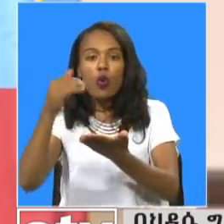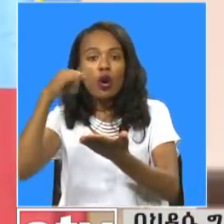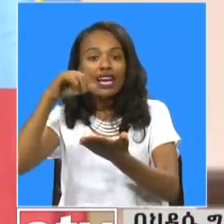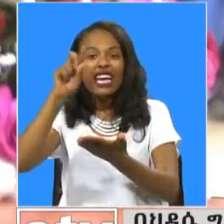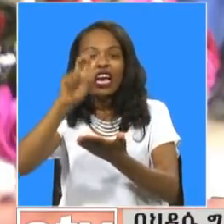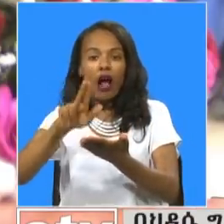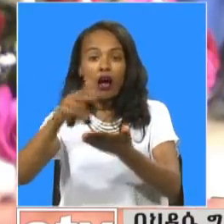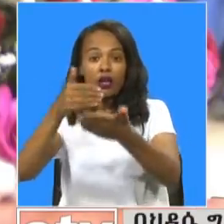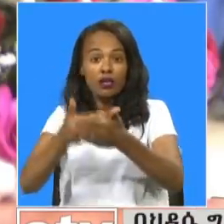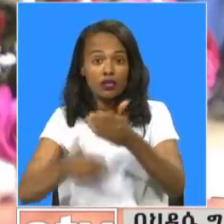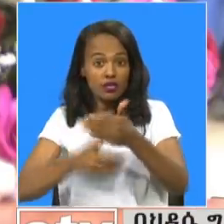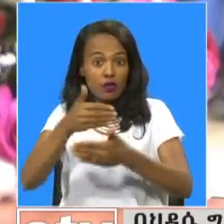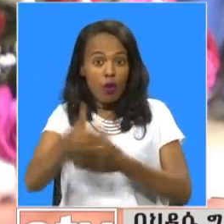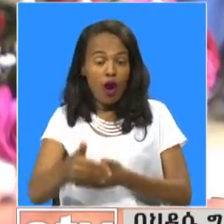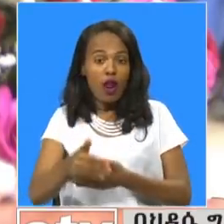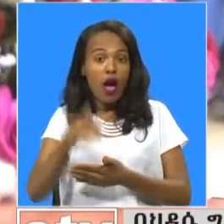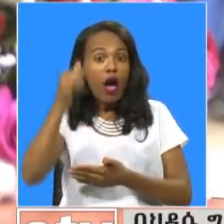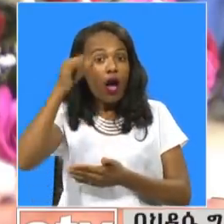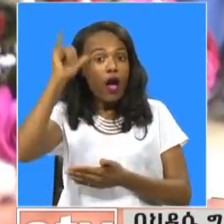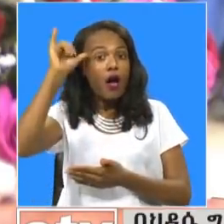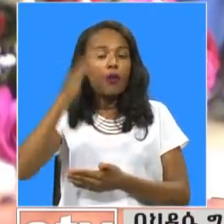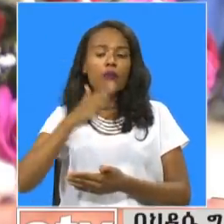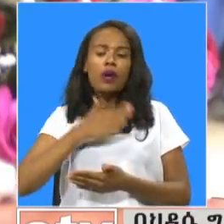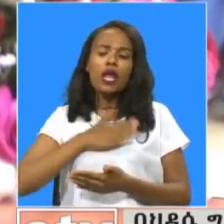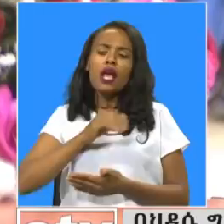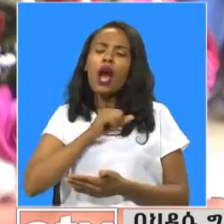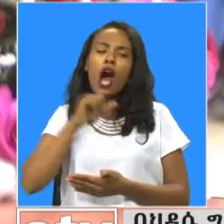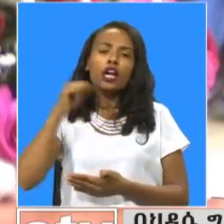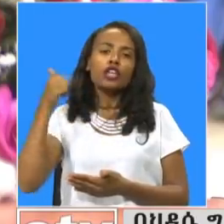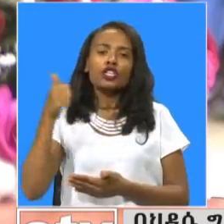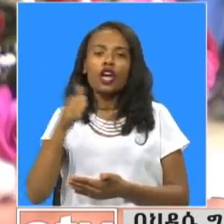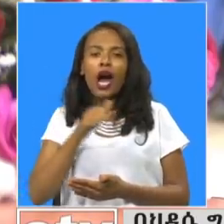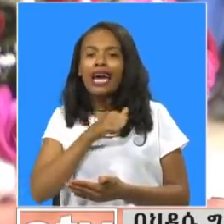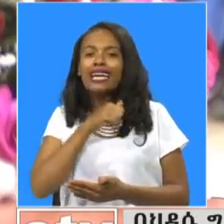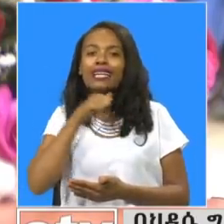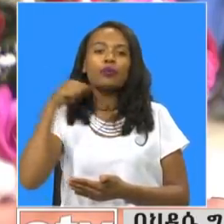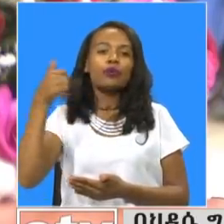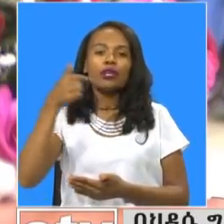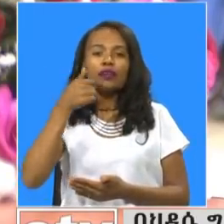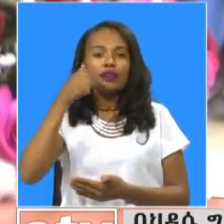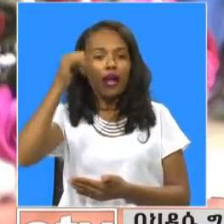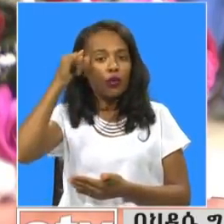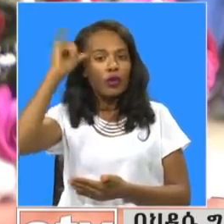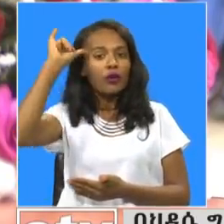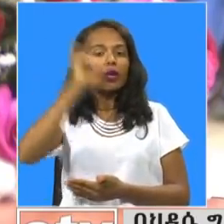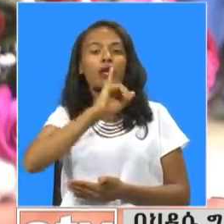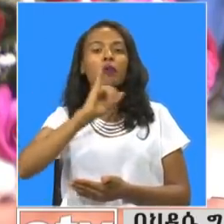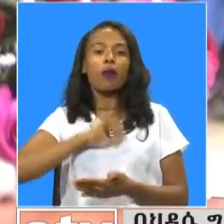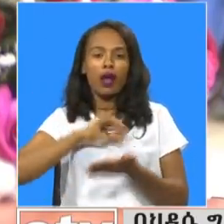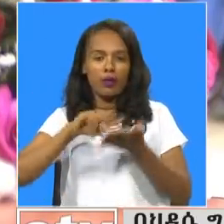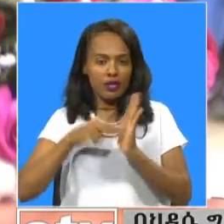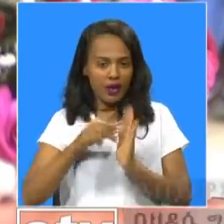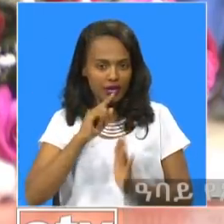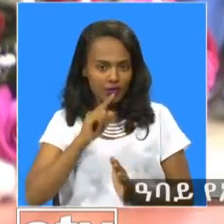ከደረሰ በኋላ በሬን አራጅ አረደብኝ እንዳለው የበሬ ባለቤት ነው የሚሆነው።